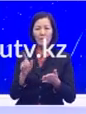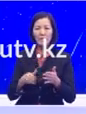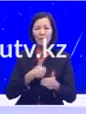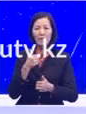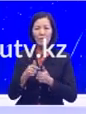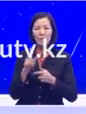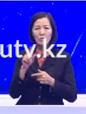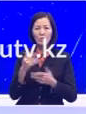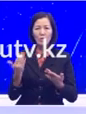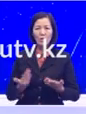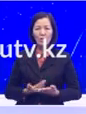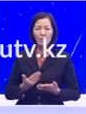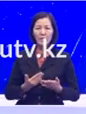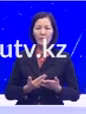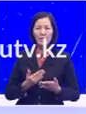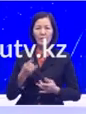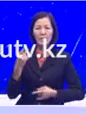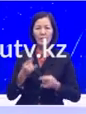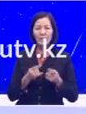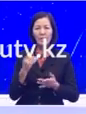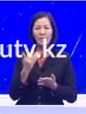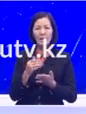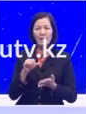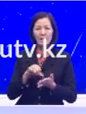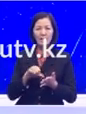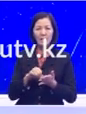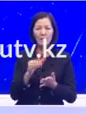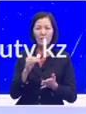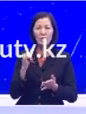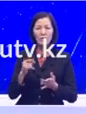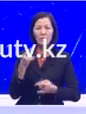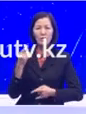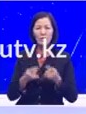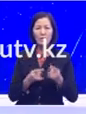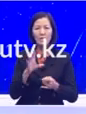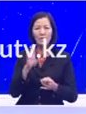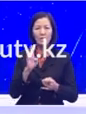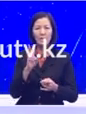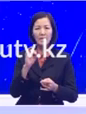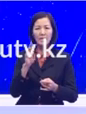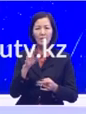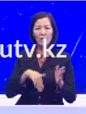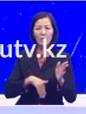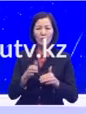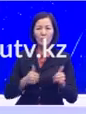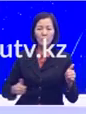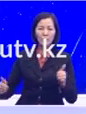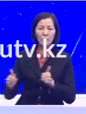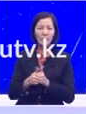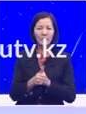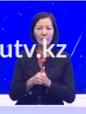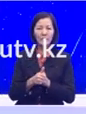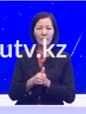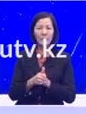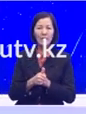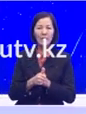100-ден аса әлеуметтік бағдарлама қатысқан. Солардың ішінен Жетісу телеарнасының журналисті Сәния Байтарова үздік шықты. Әріптесіміз